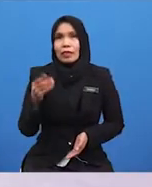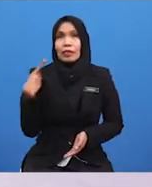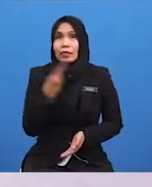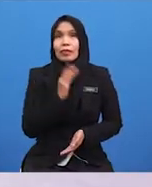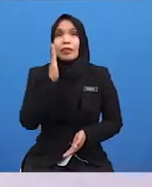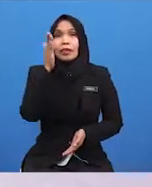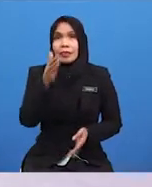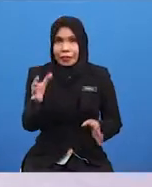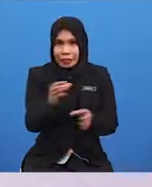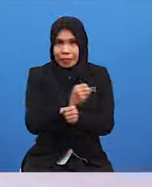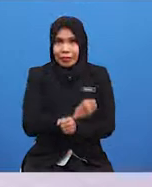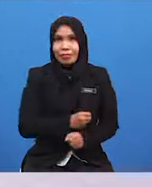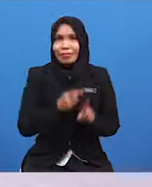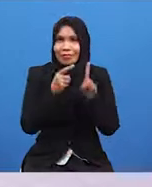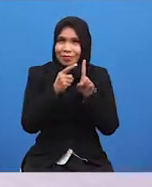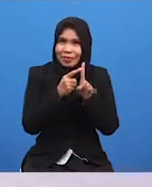pertama